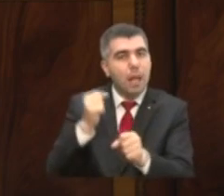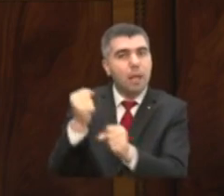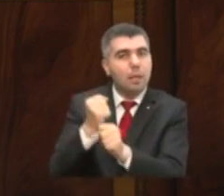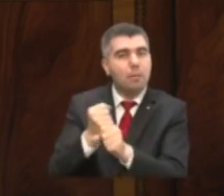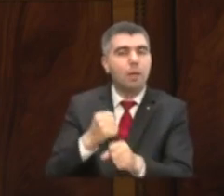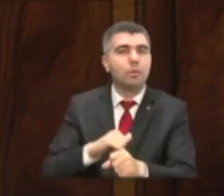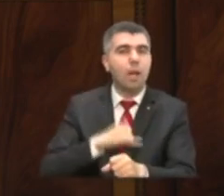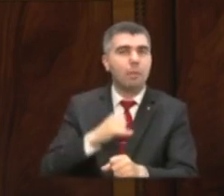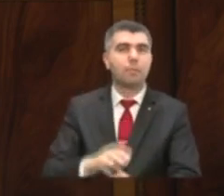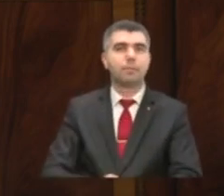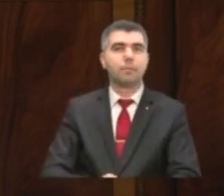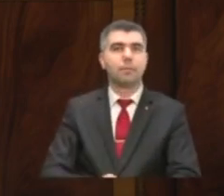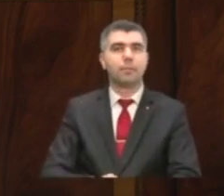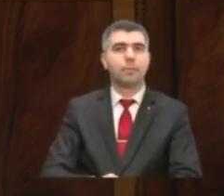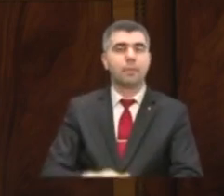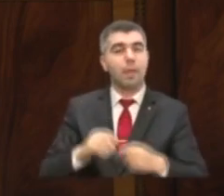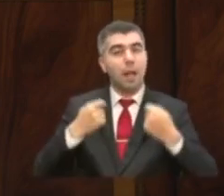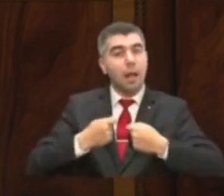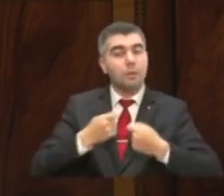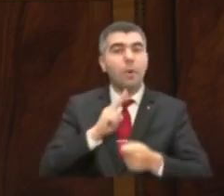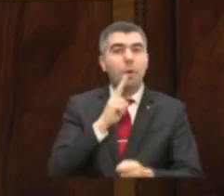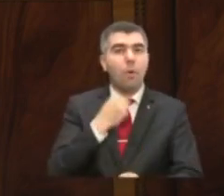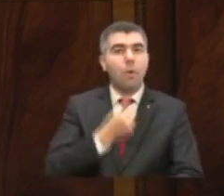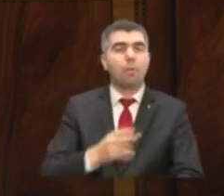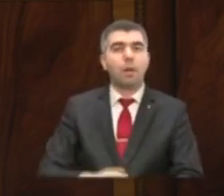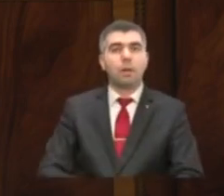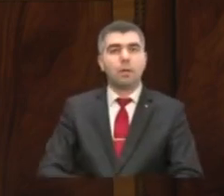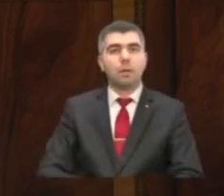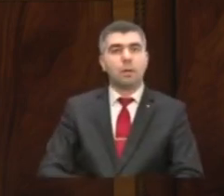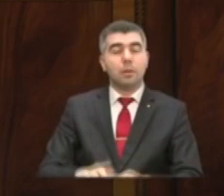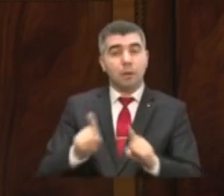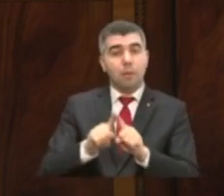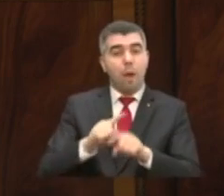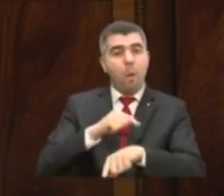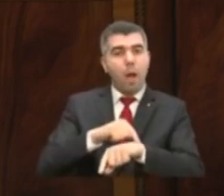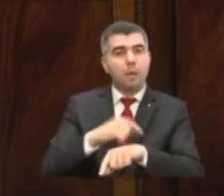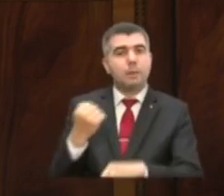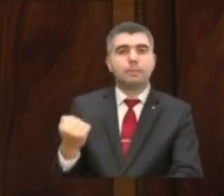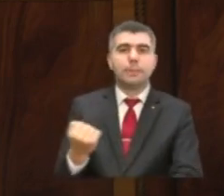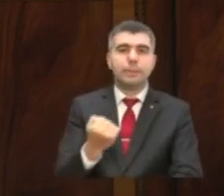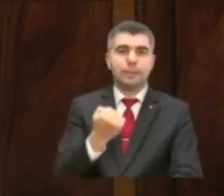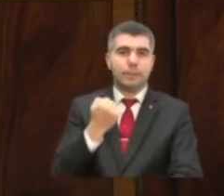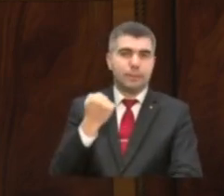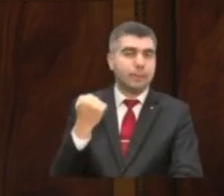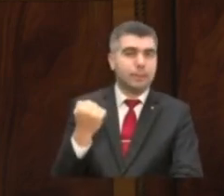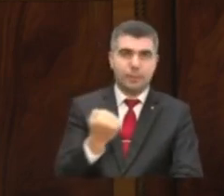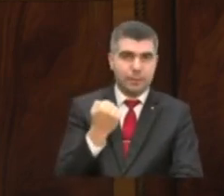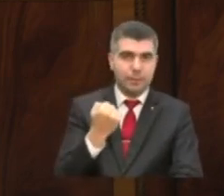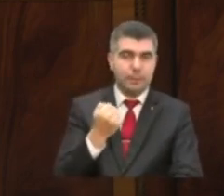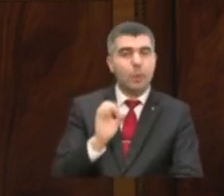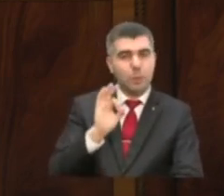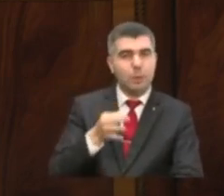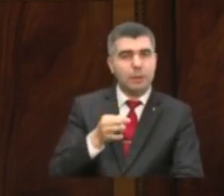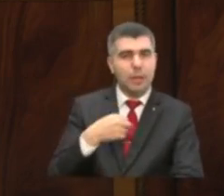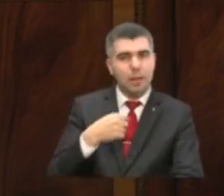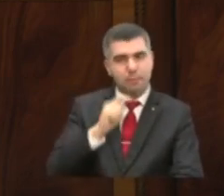بلادنا. سيد رئيس الحكومة، نعتبر بأنكم تهدرون زمن الإصلاح، مع كل تقدير لبعض